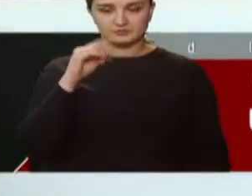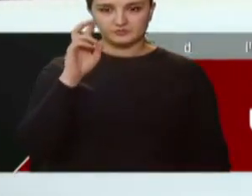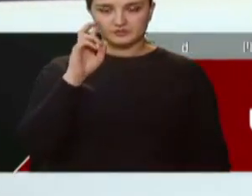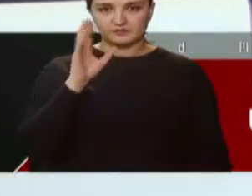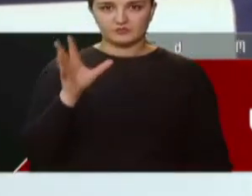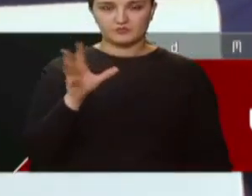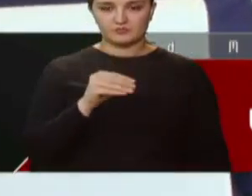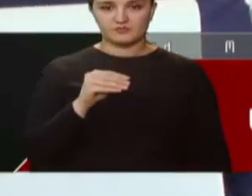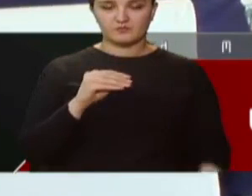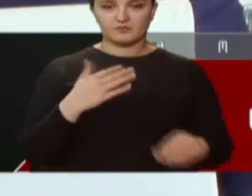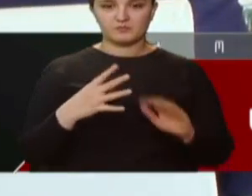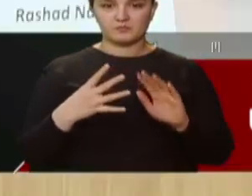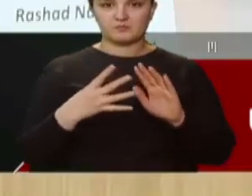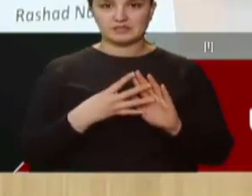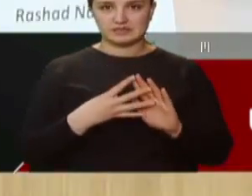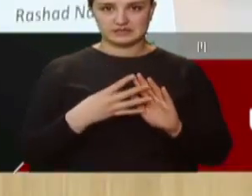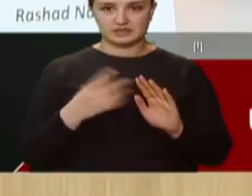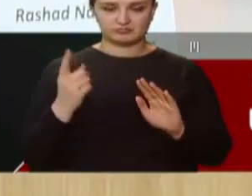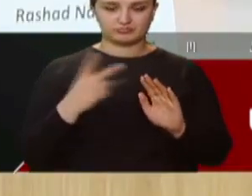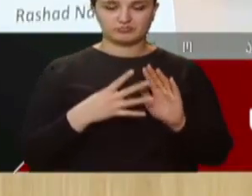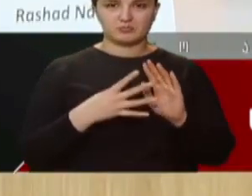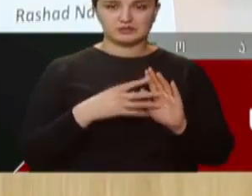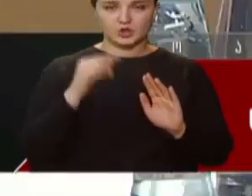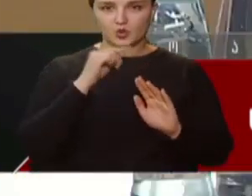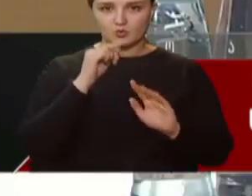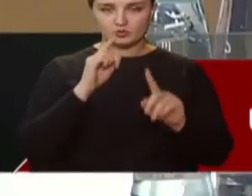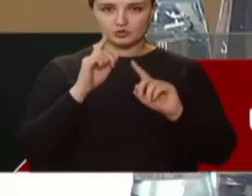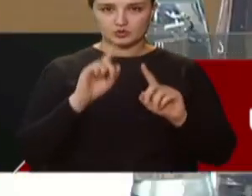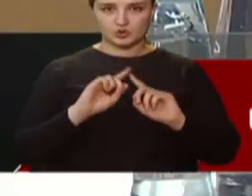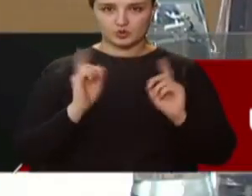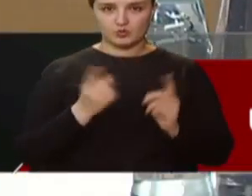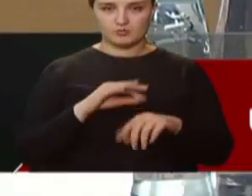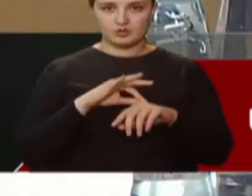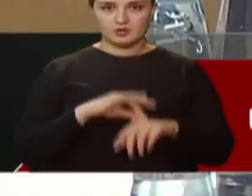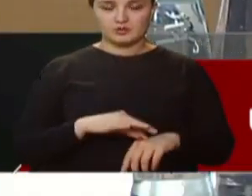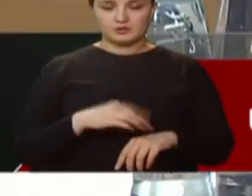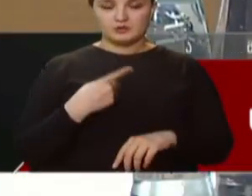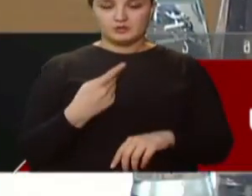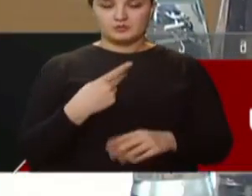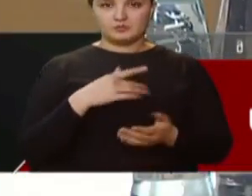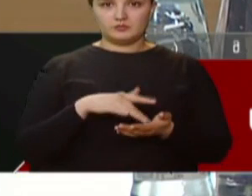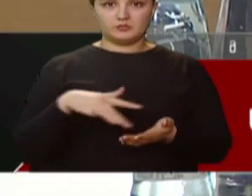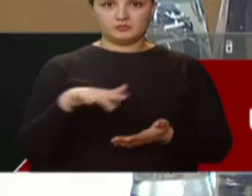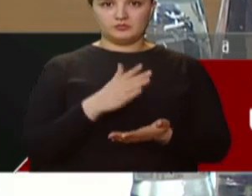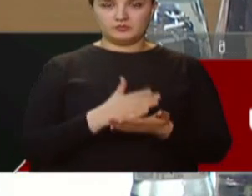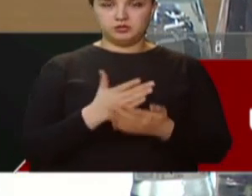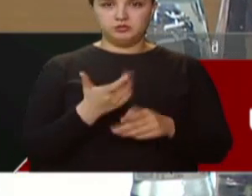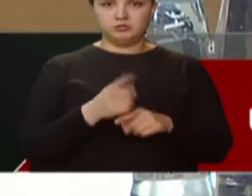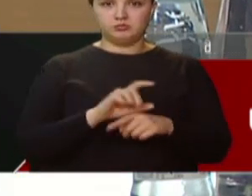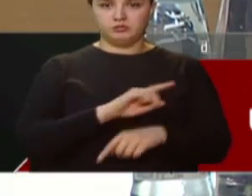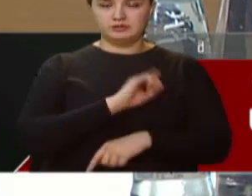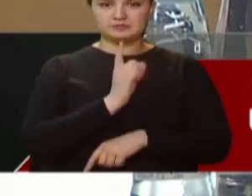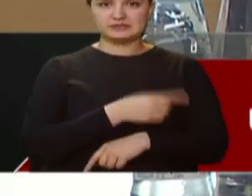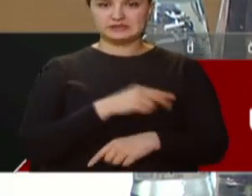mtavrobata shoris rigit meçxre ekonomikuri komisiis khdoma gaimarta. Chvens kveqnebis shoris artsebobs tsalian mjidro